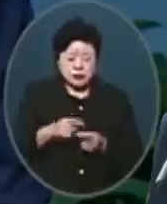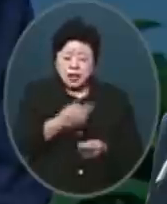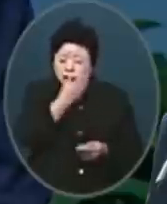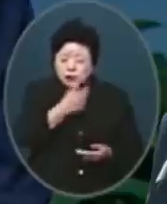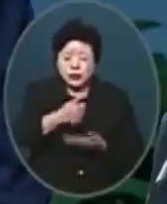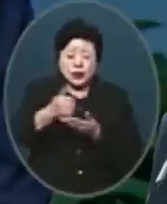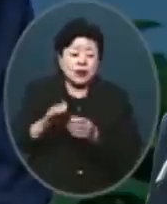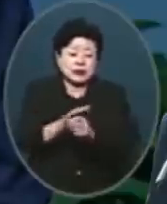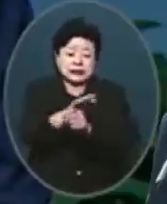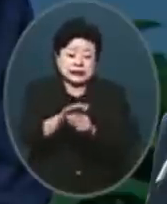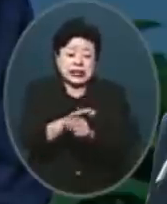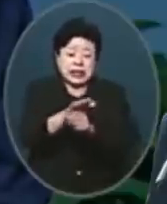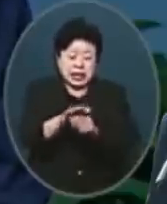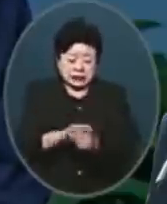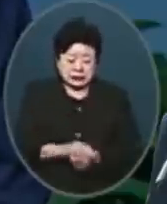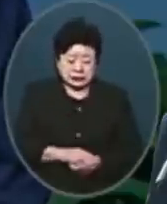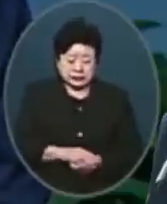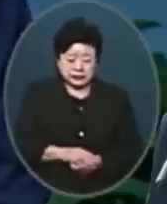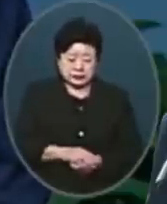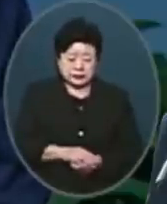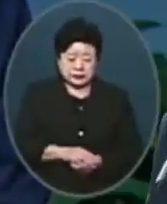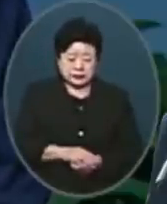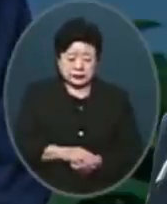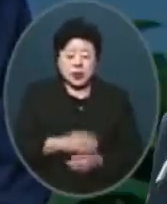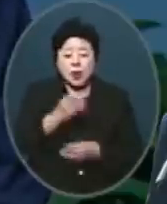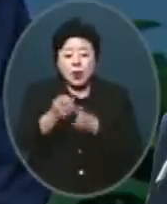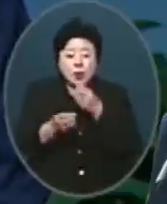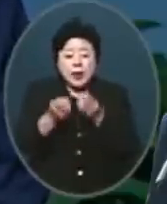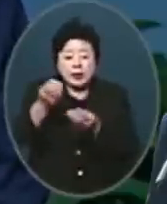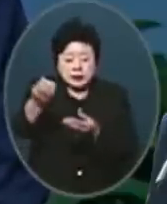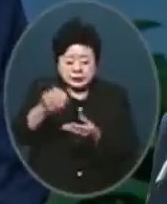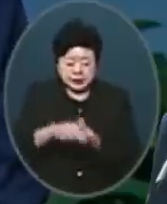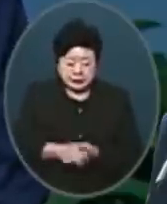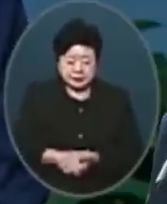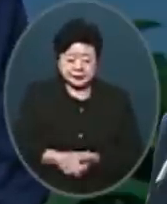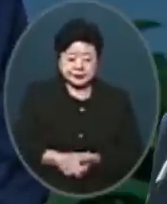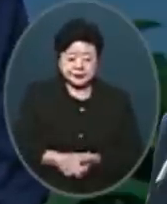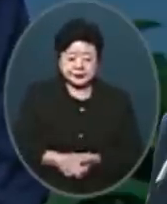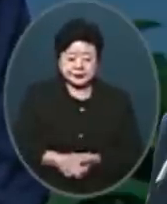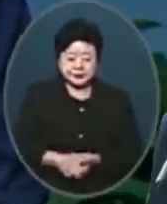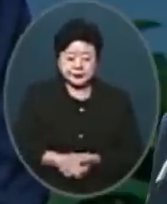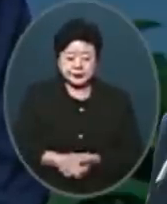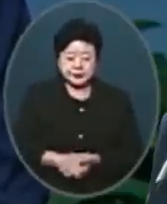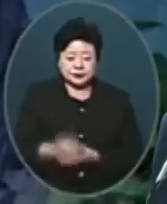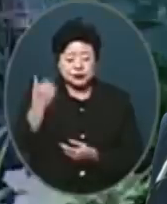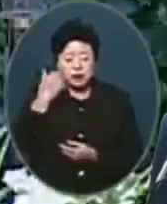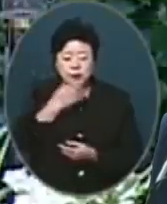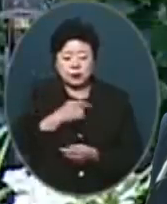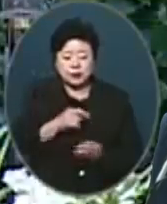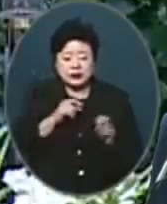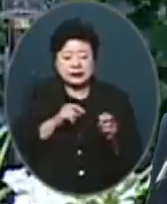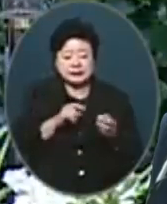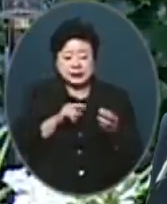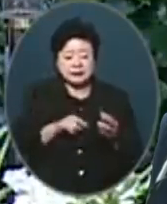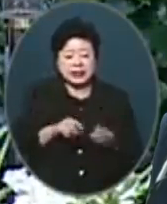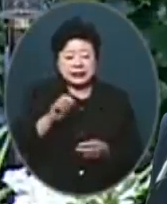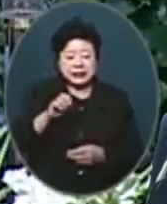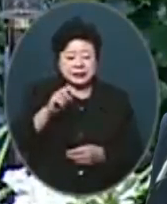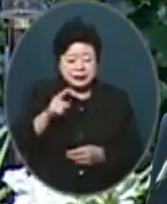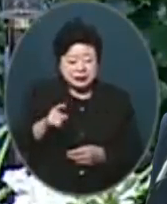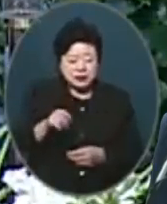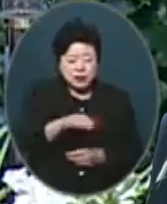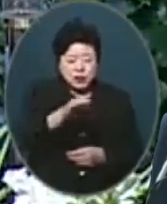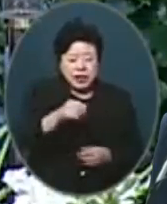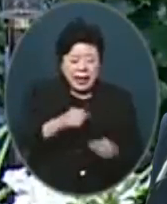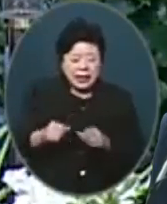존경을 그 고백에 포함시켰습니다. 누가복음 23장 41절에 보면 우리는